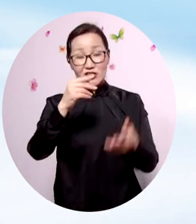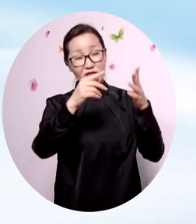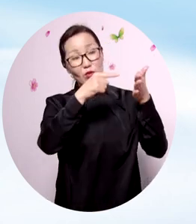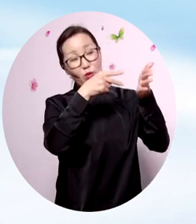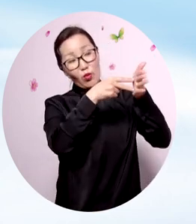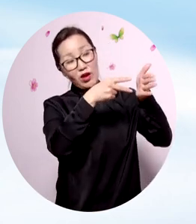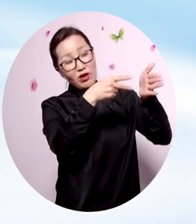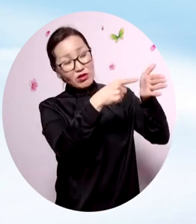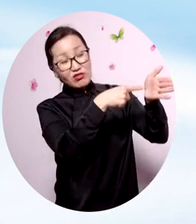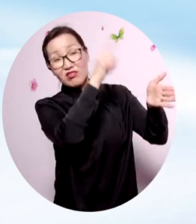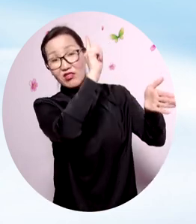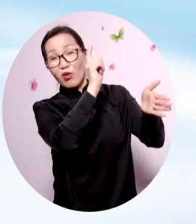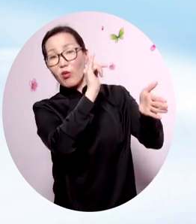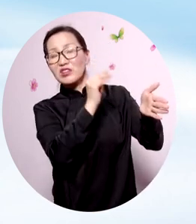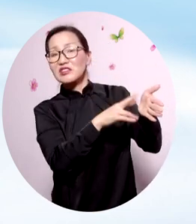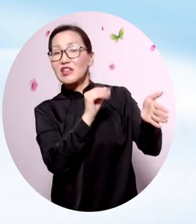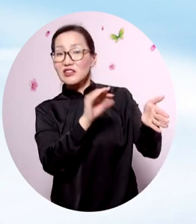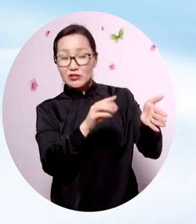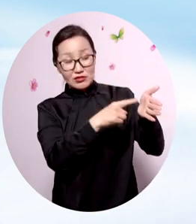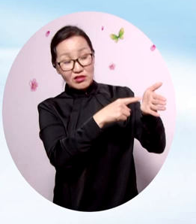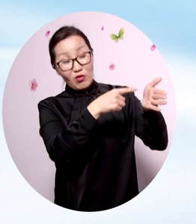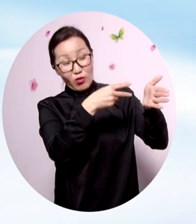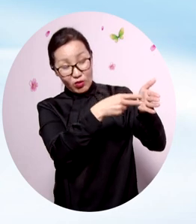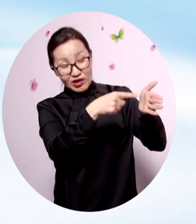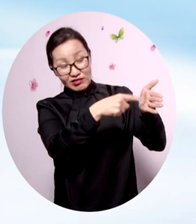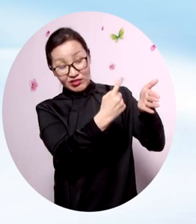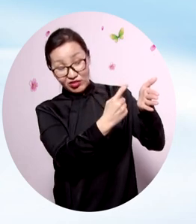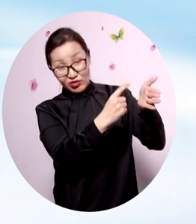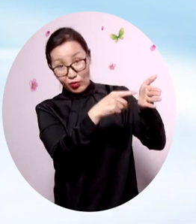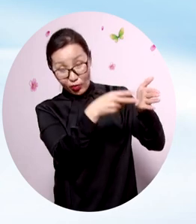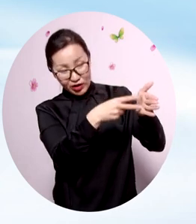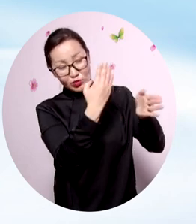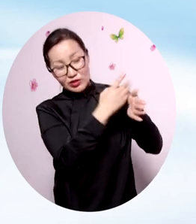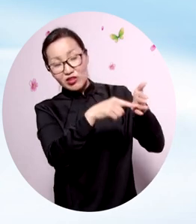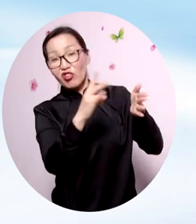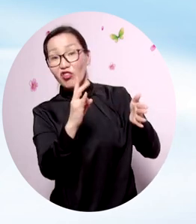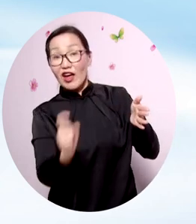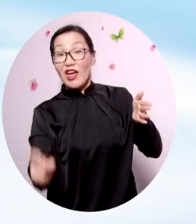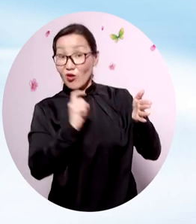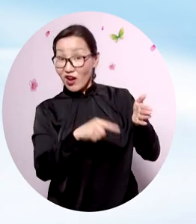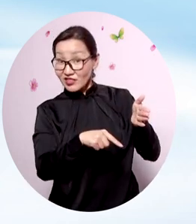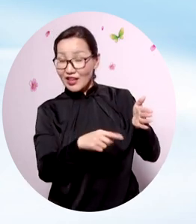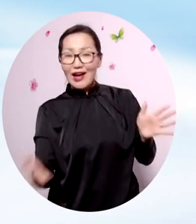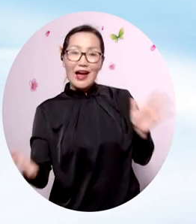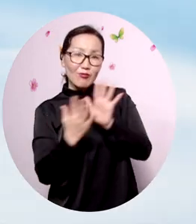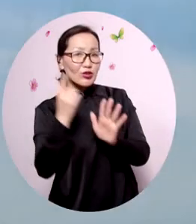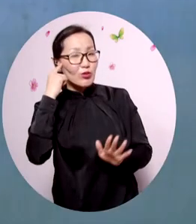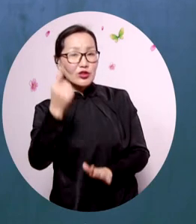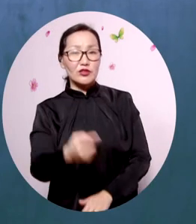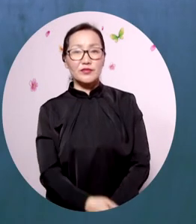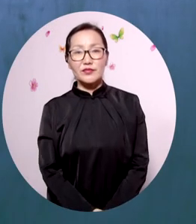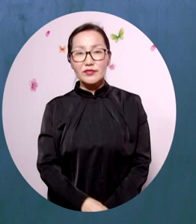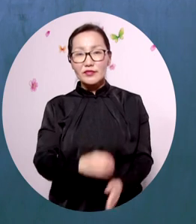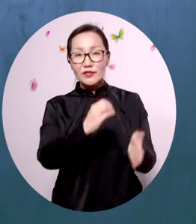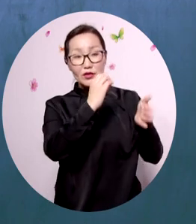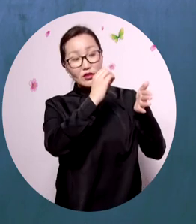Хуваагдагчийг ногдуурт хуваадаг шүү дээ. За тэгвэл хамтдаа бодцгоё. Тэг бүхэл